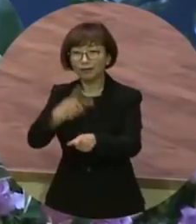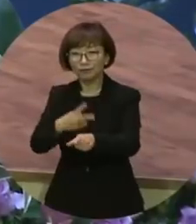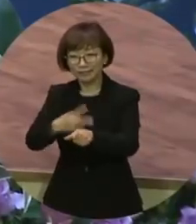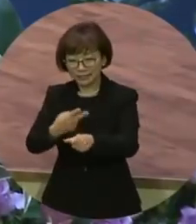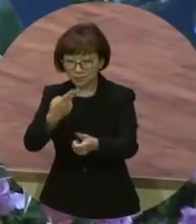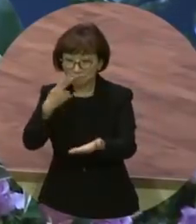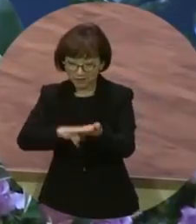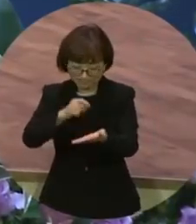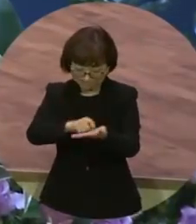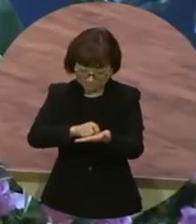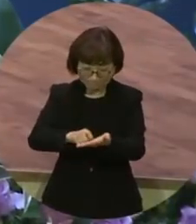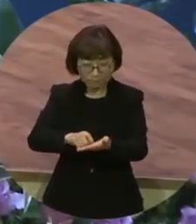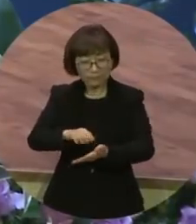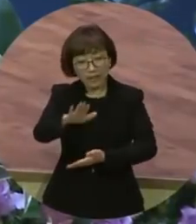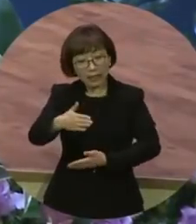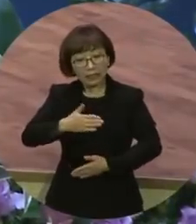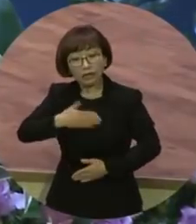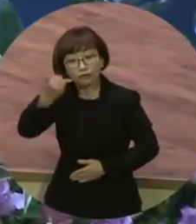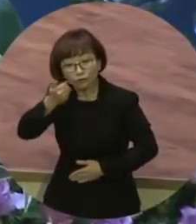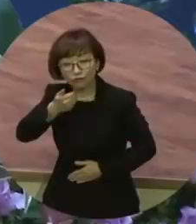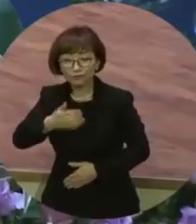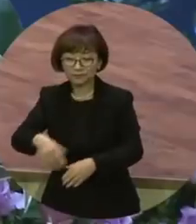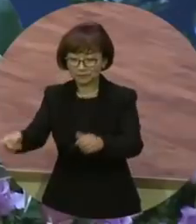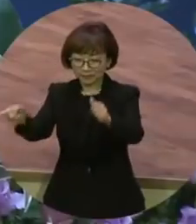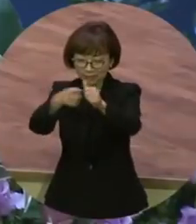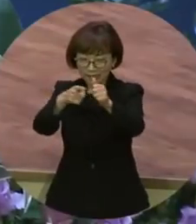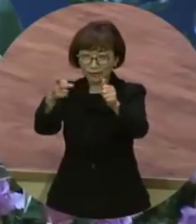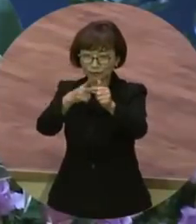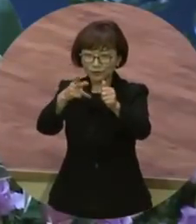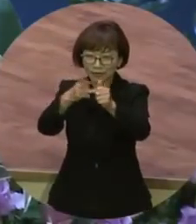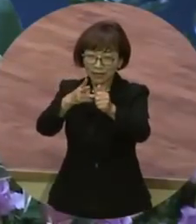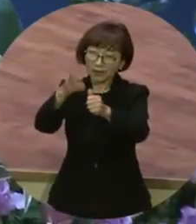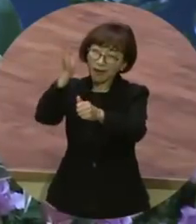바울은 본문에서 나는 셋째 하늘을 본 엄청난 신비한